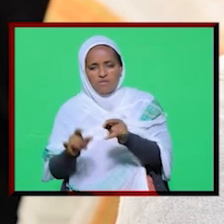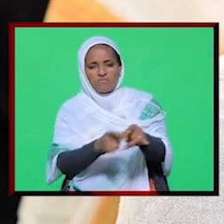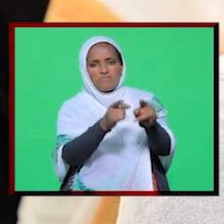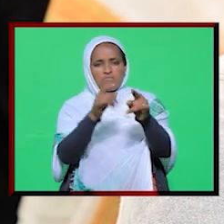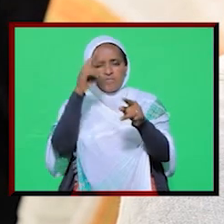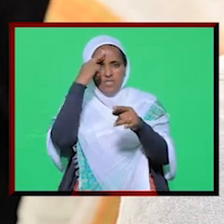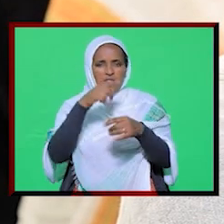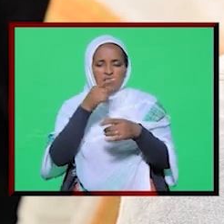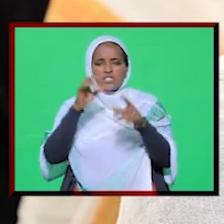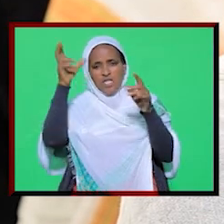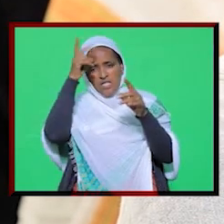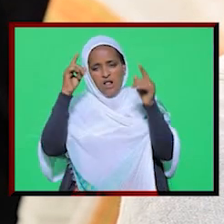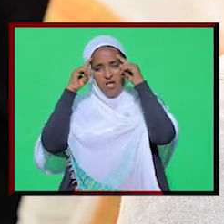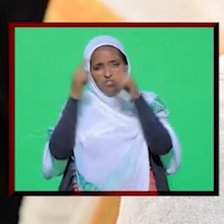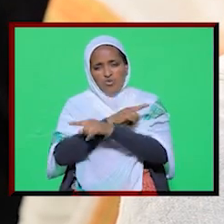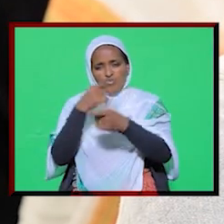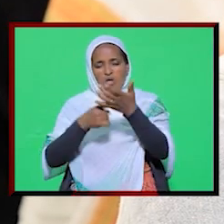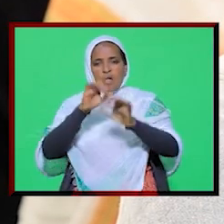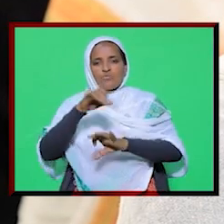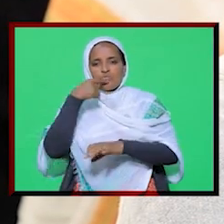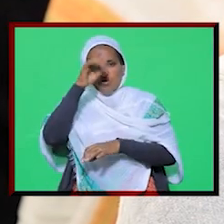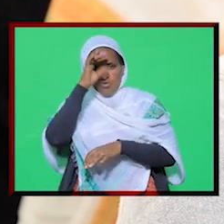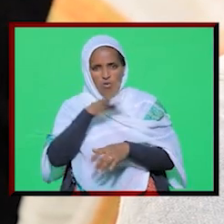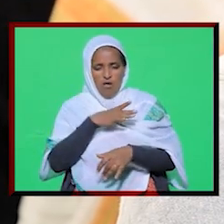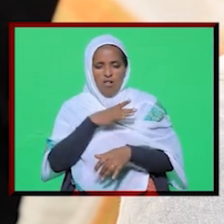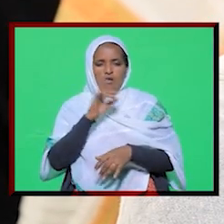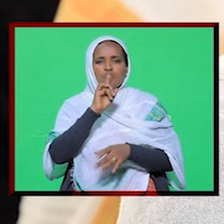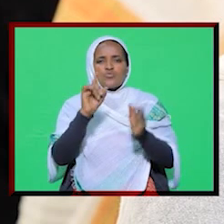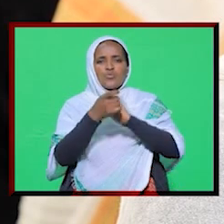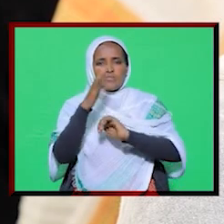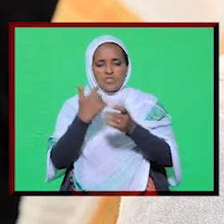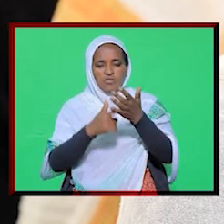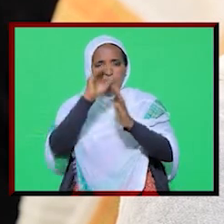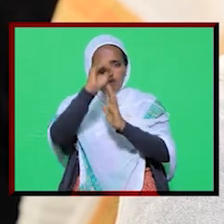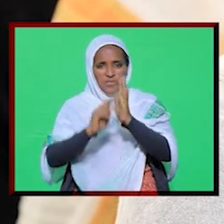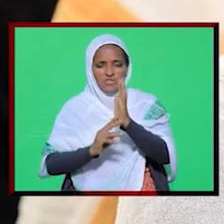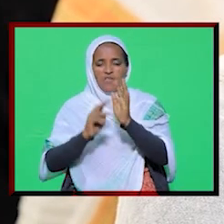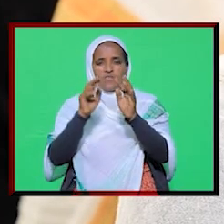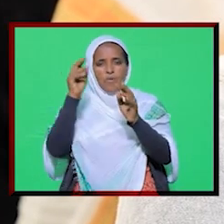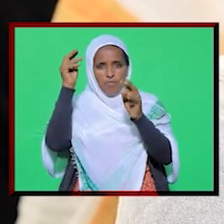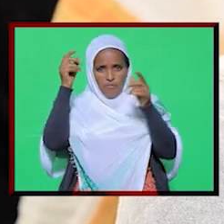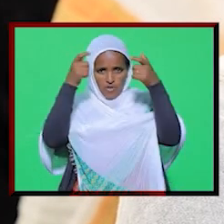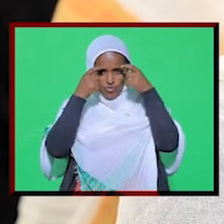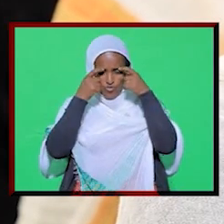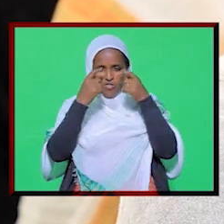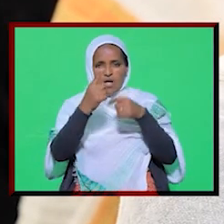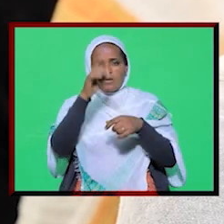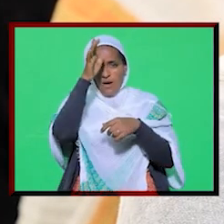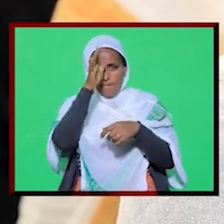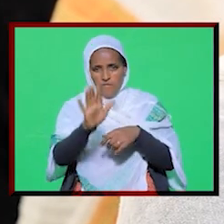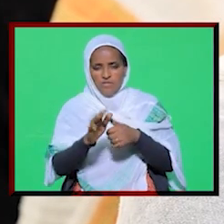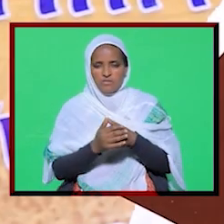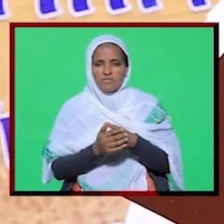አለ። ሰይጣን አሳስቶኝ እንዲያደረግኩ የሚል ሰው አለ። ምን ሆነ መሰላችሁ? በዚህ በመጽሐፈ መነኮሳት አንድ